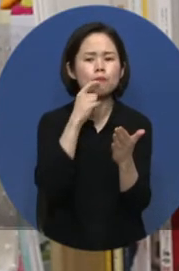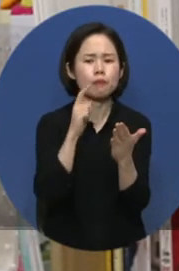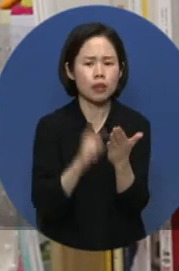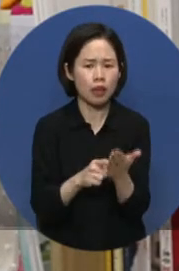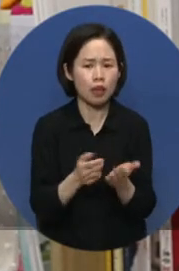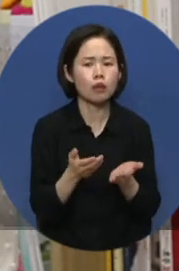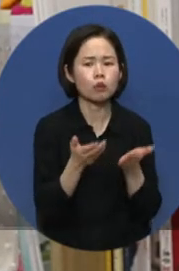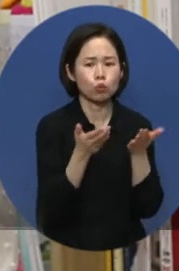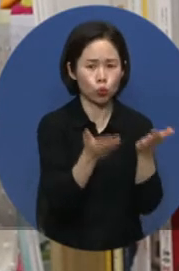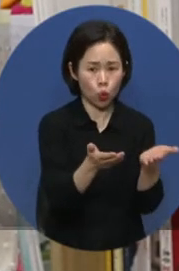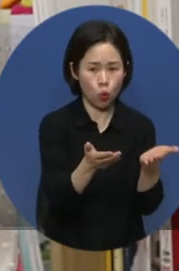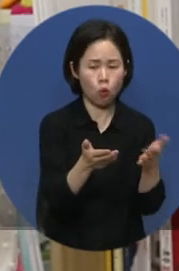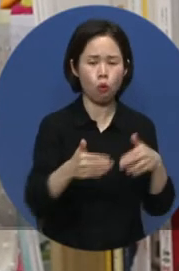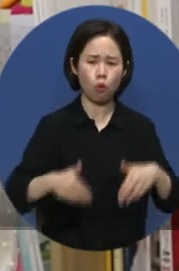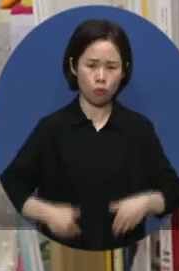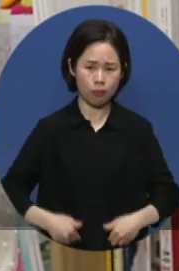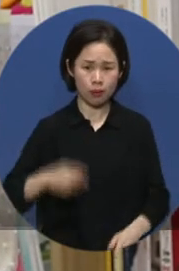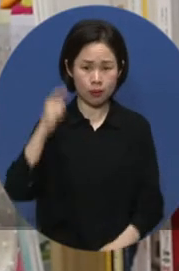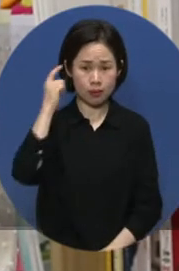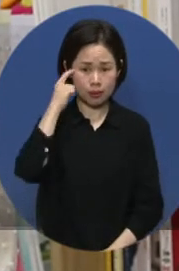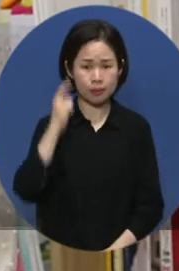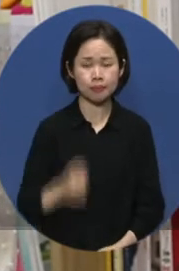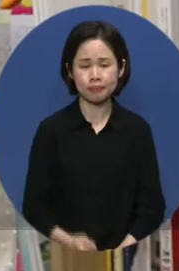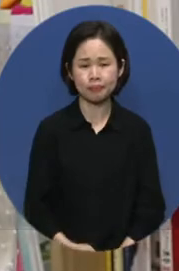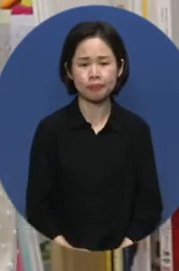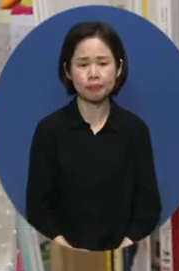돼야 정보 접근 지원 이라고 생각을 하고 있습니다.